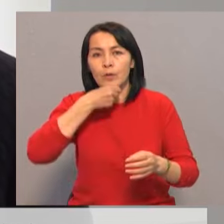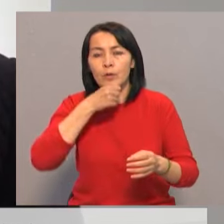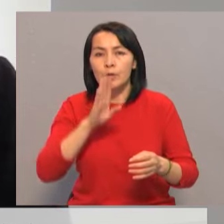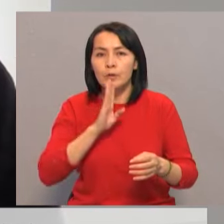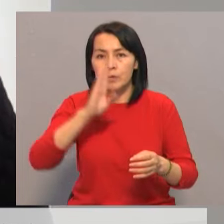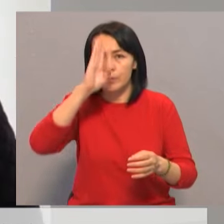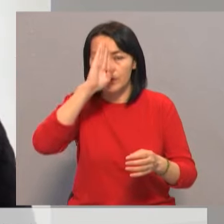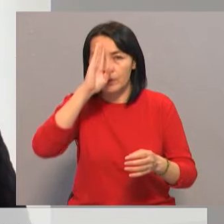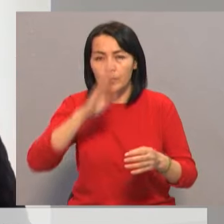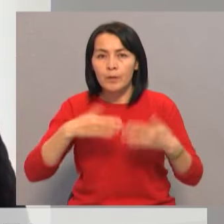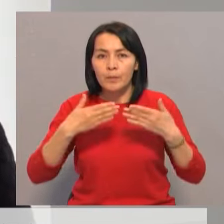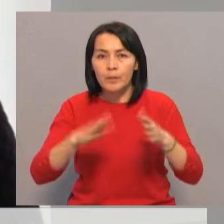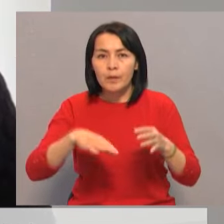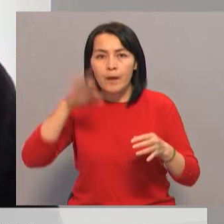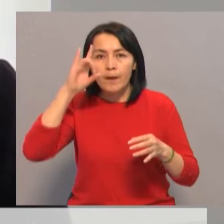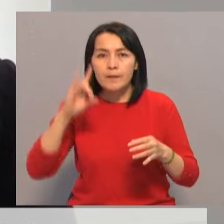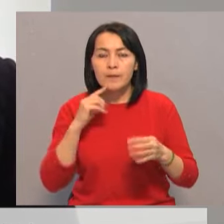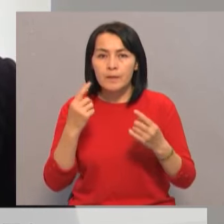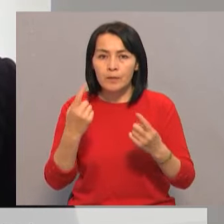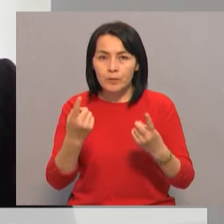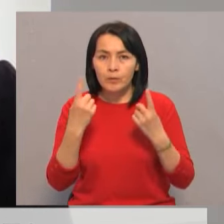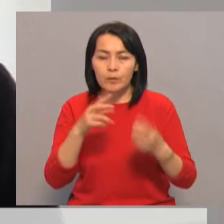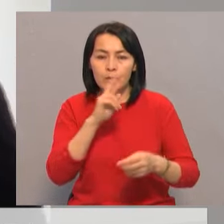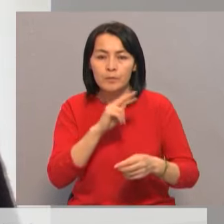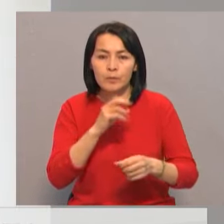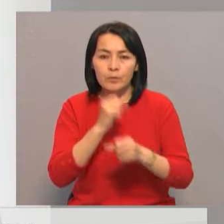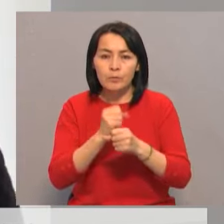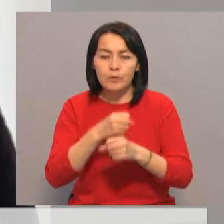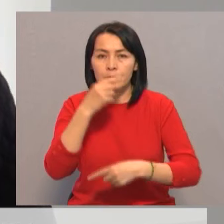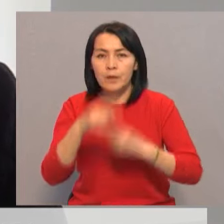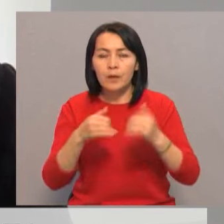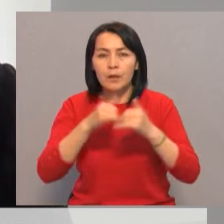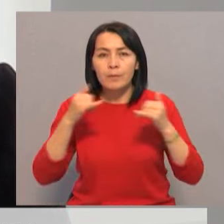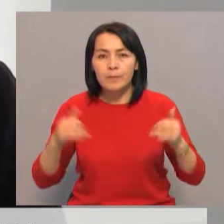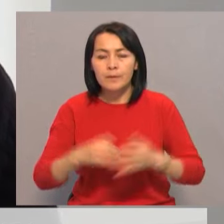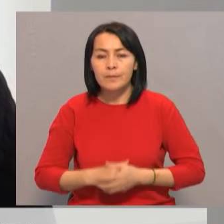болып, Қазақстанның белдей бір азаматтары бола берсін. Мына